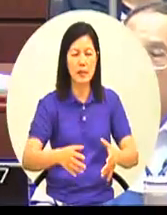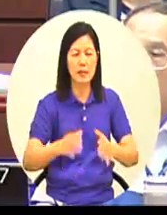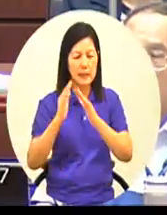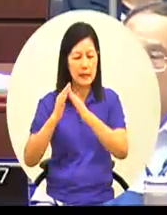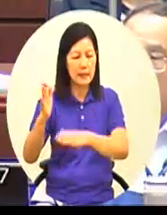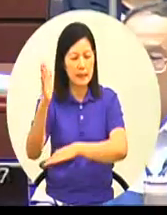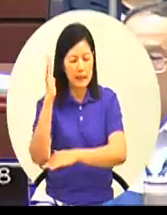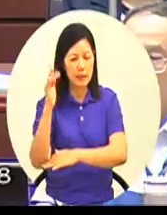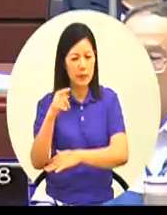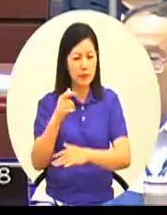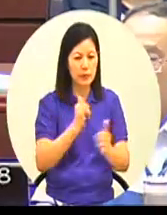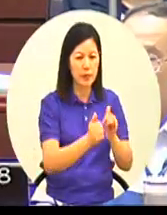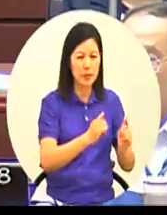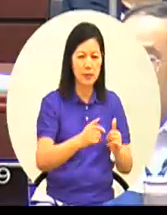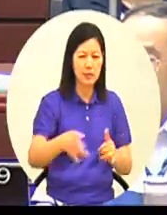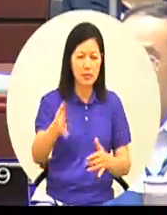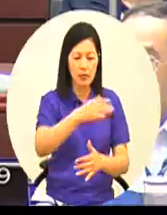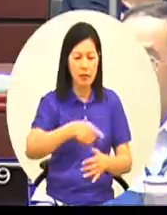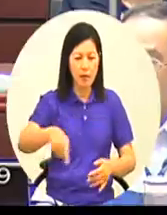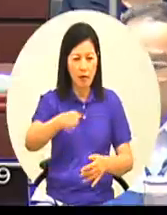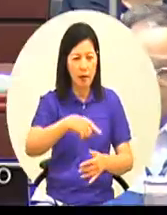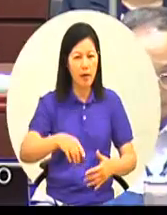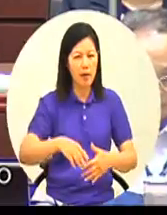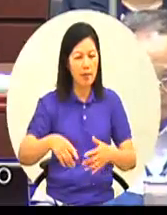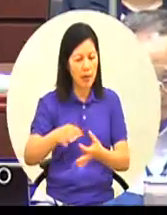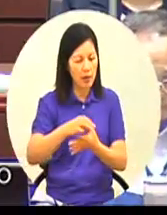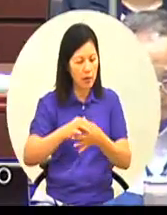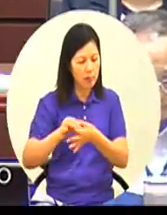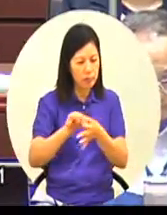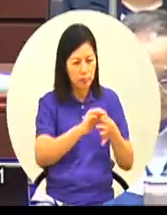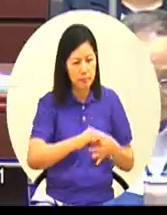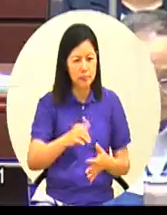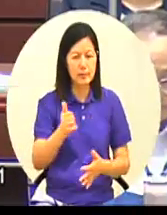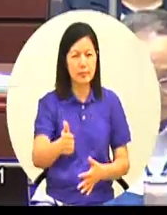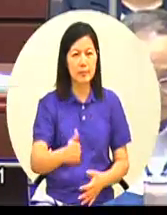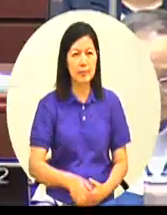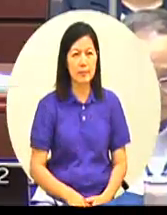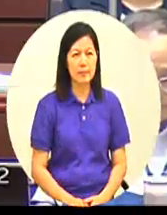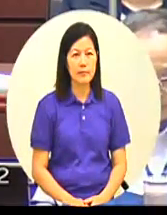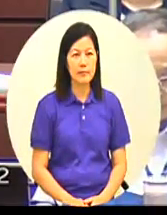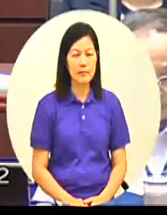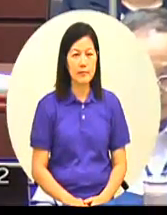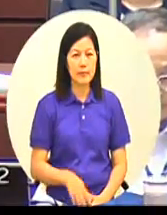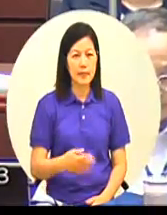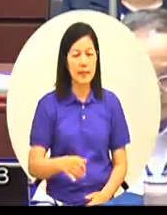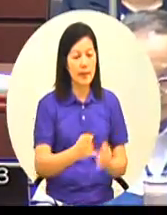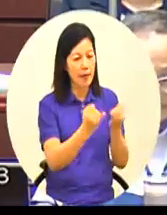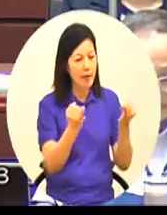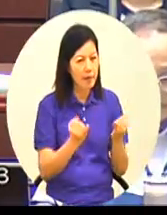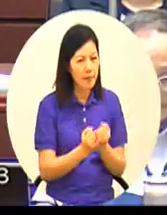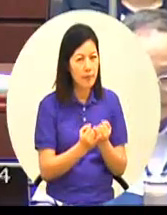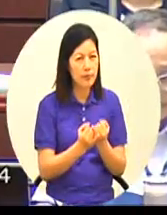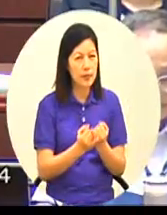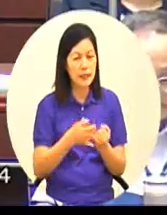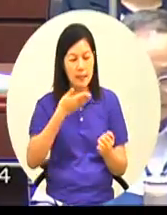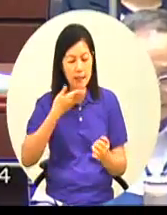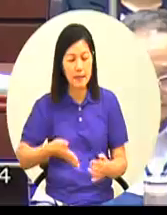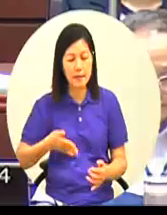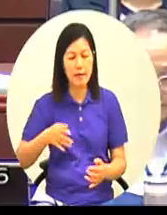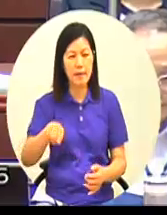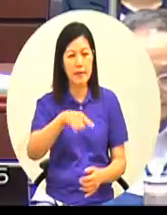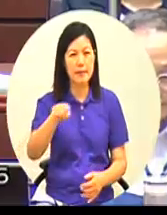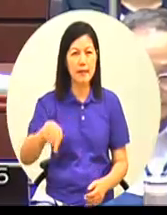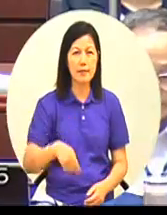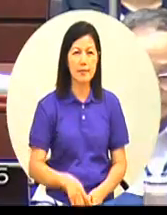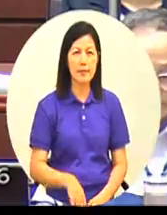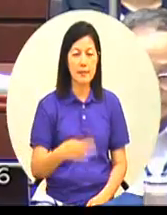人民众的这个伙伴关系哈。那刚刚议员讲说我们一开始有护理那个高龄，那事实上